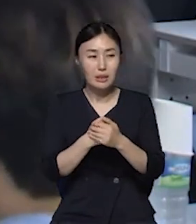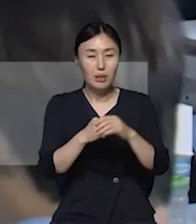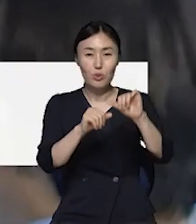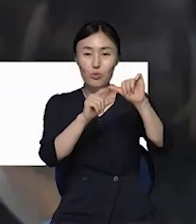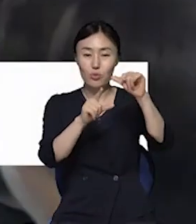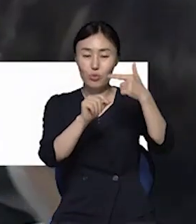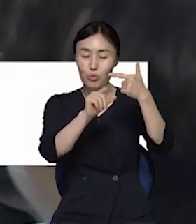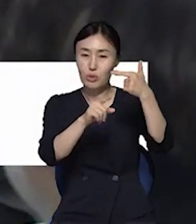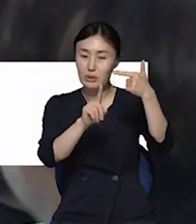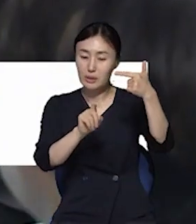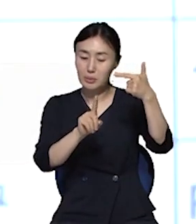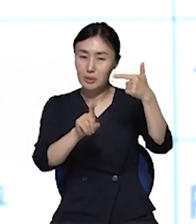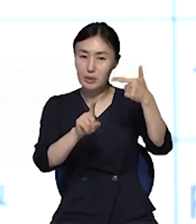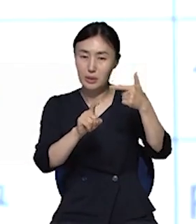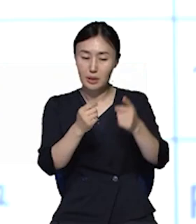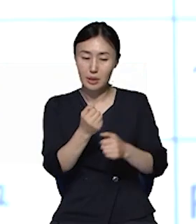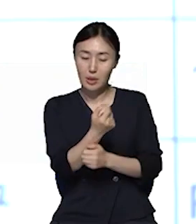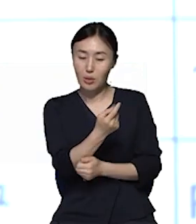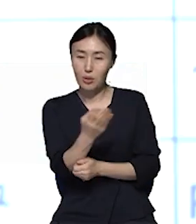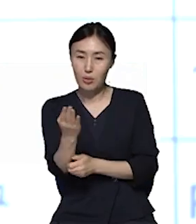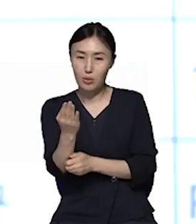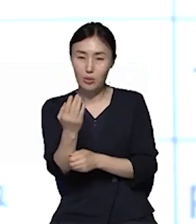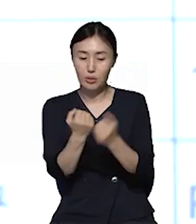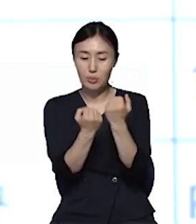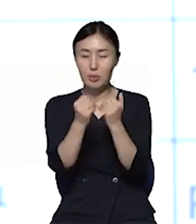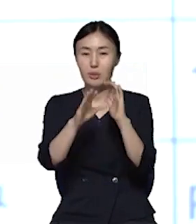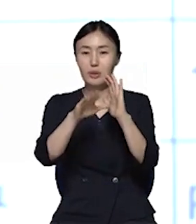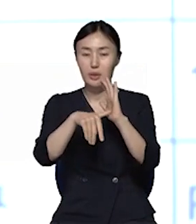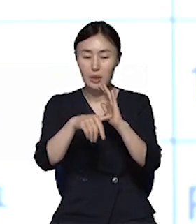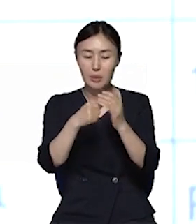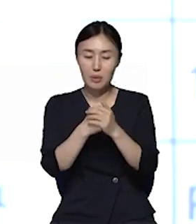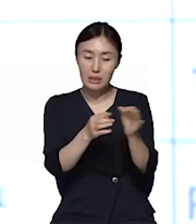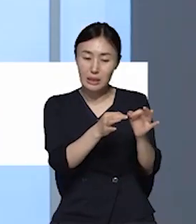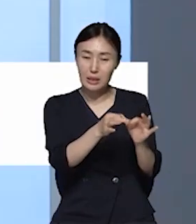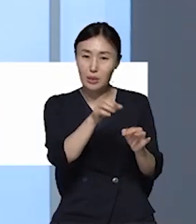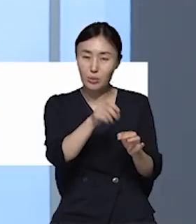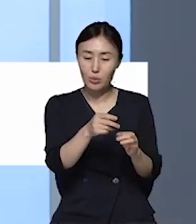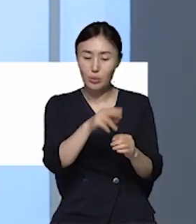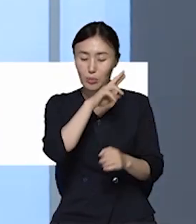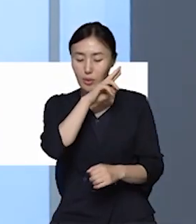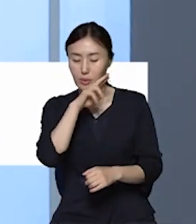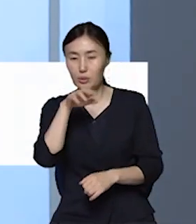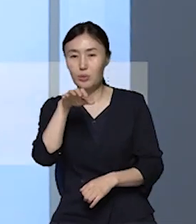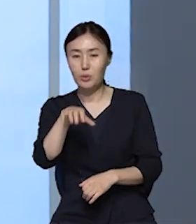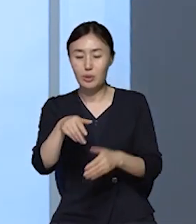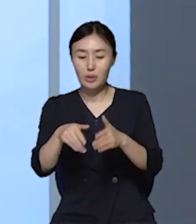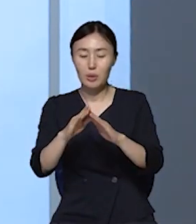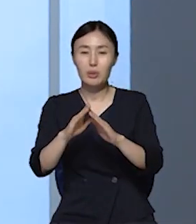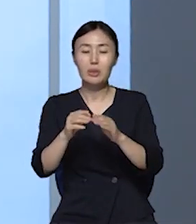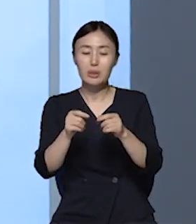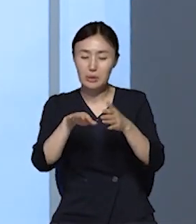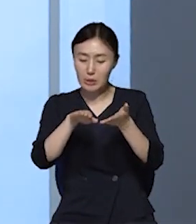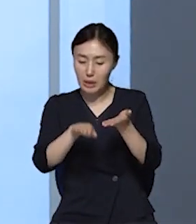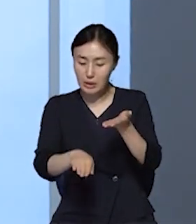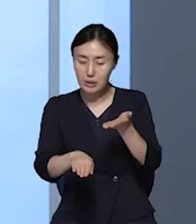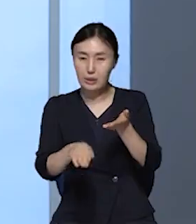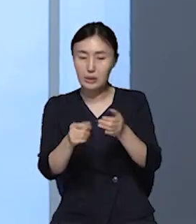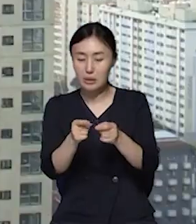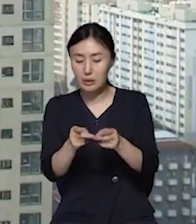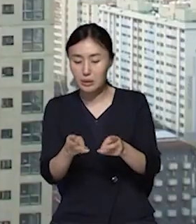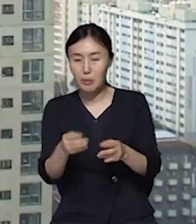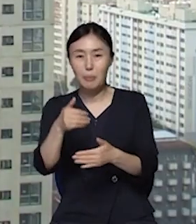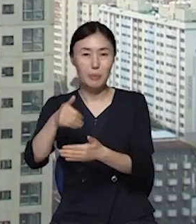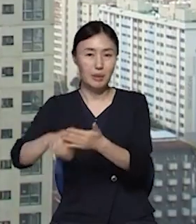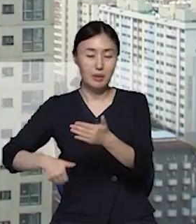열린 언론 설명회 당시 공개된 해체 범위에는 상가나 편의시설이 들어설 일부 저층이 제외됐습니다.